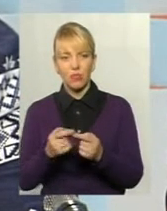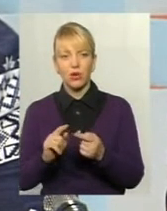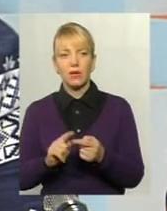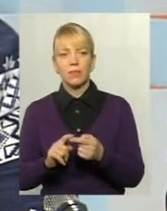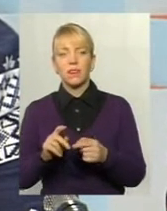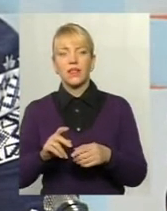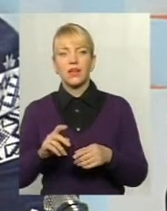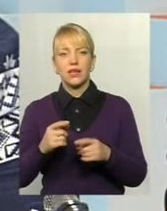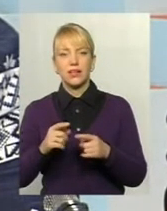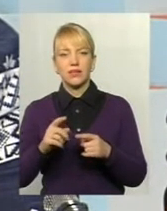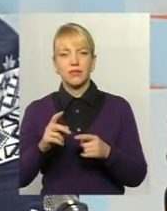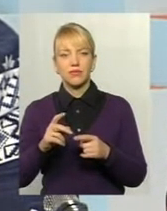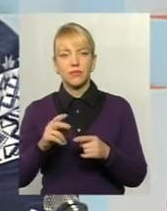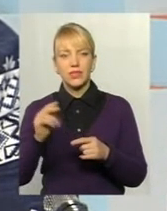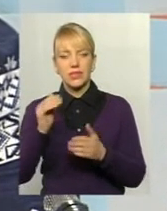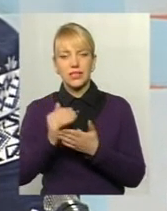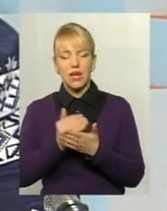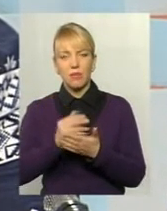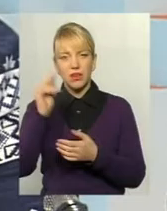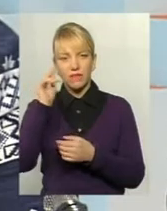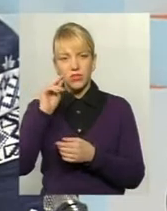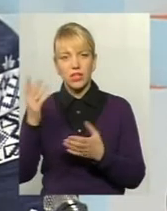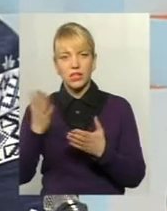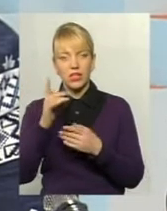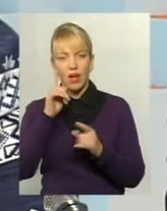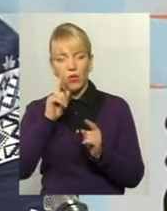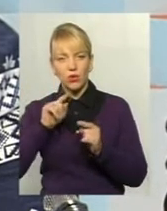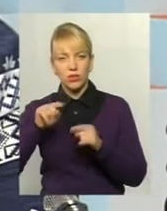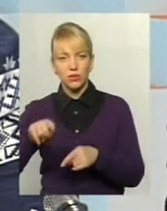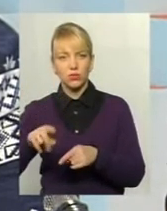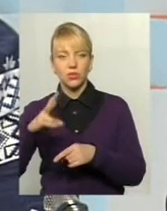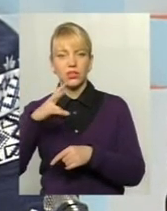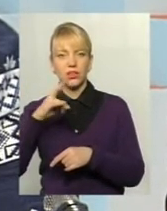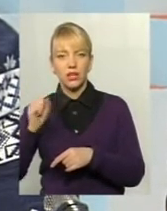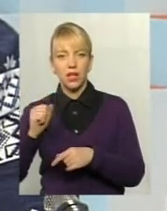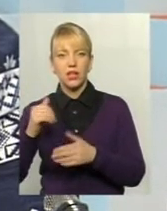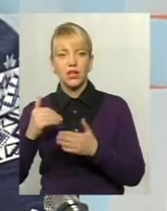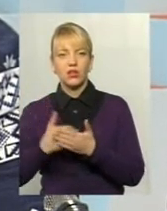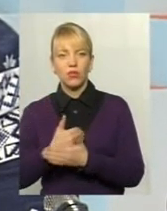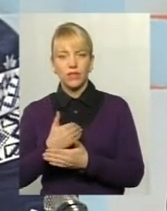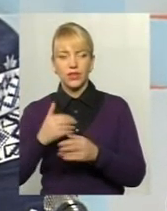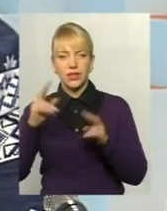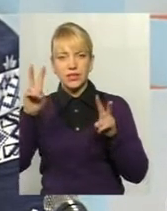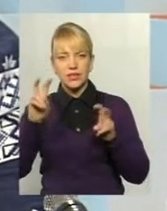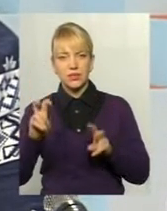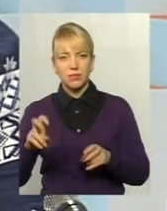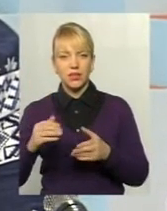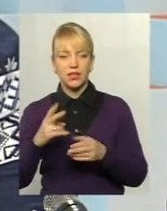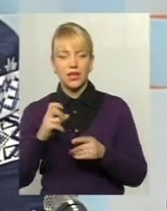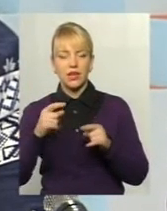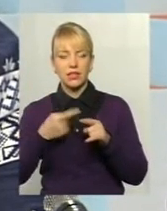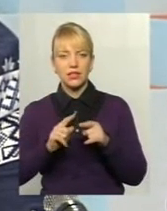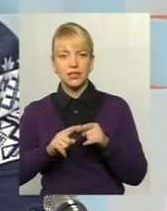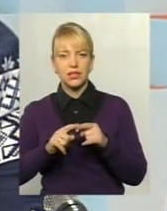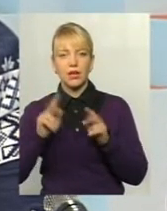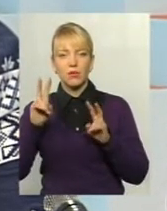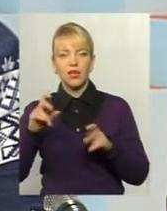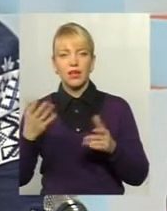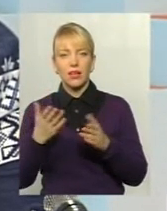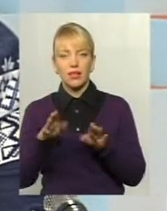кредитно-трансферна система навчання, яка орієнтується вже на нові дисципліни, ті предмети, які подібні